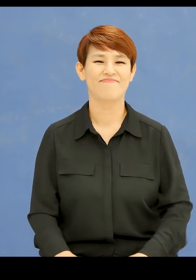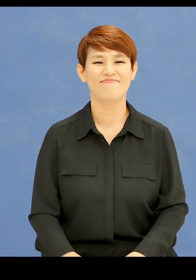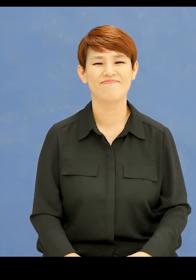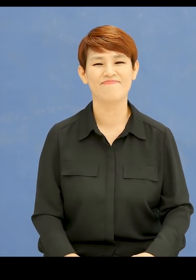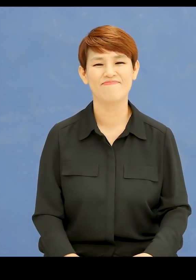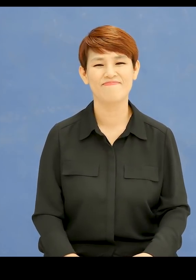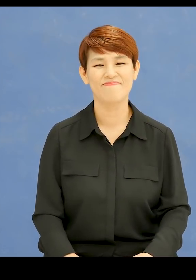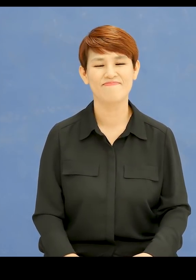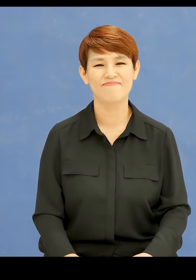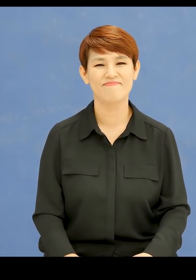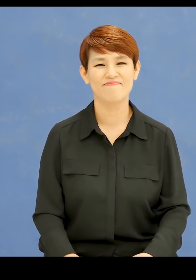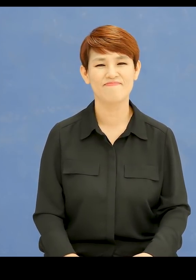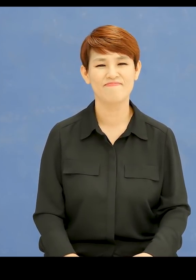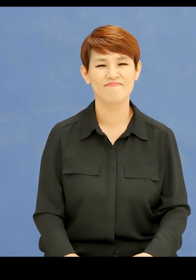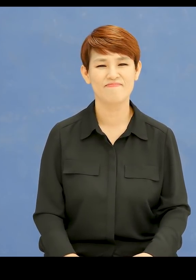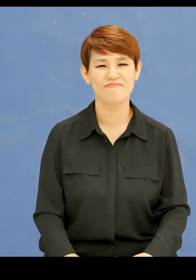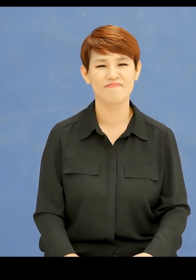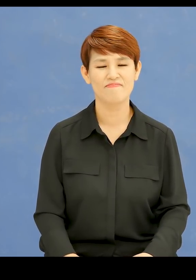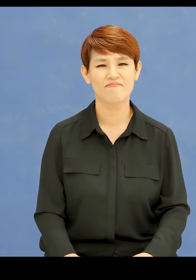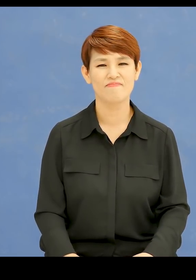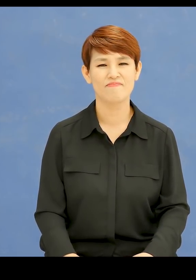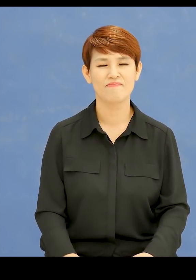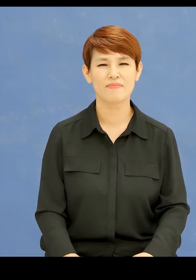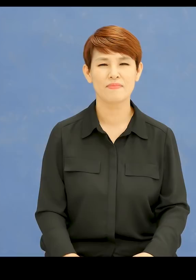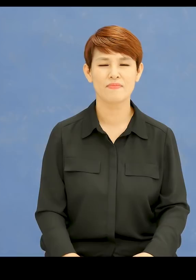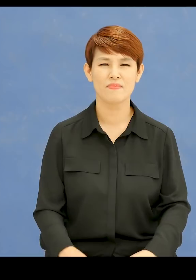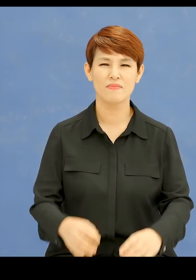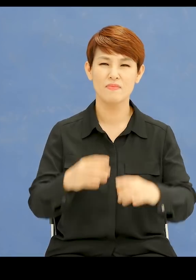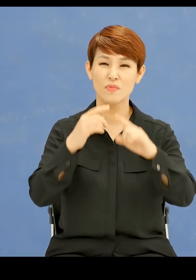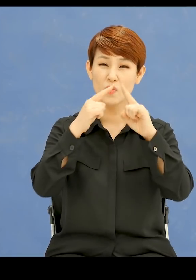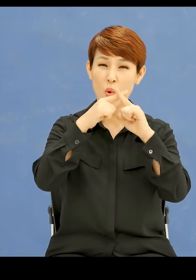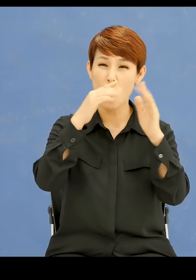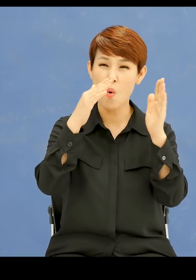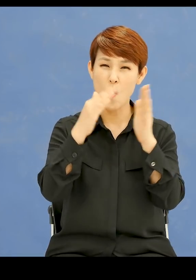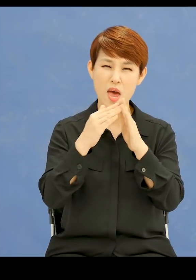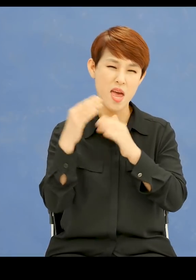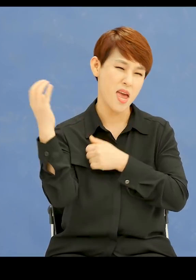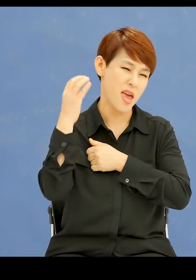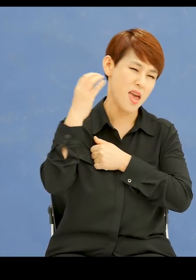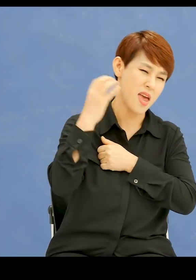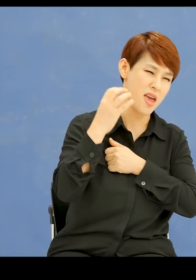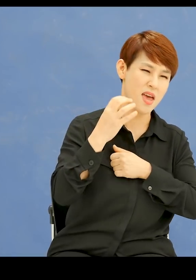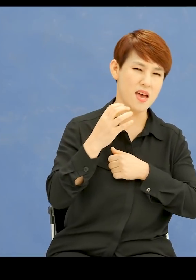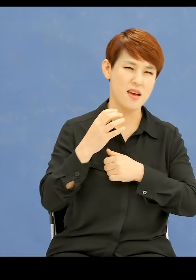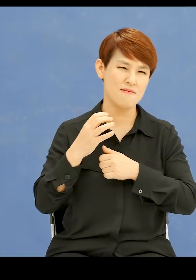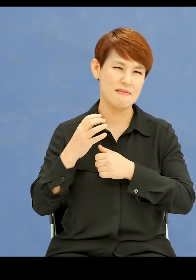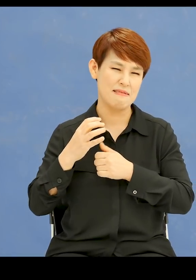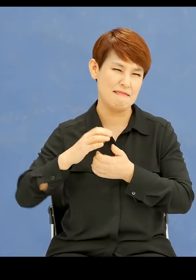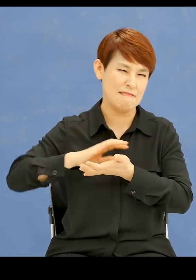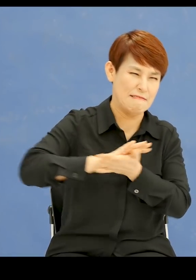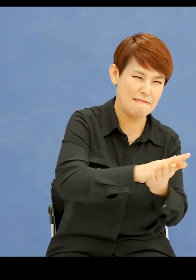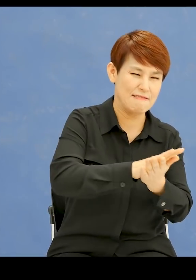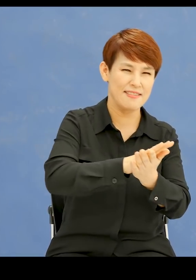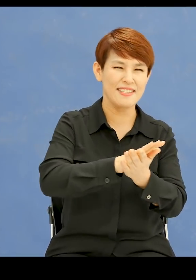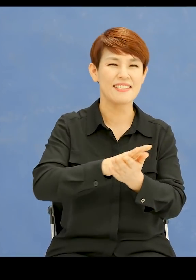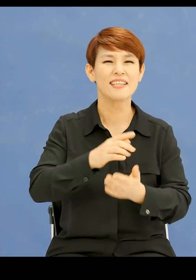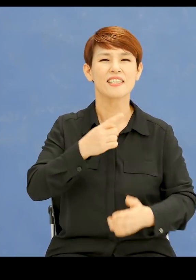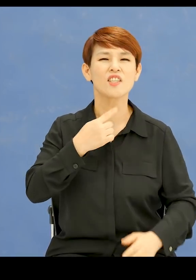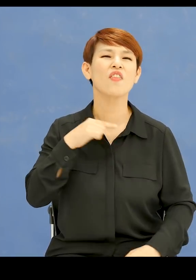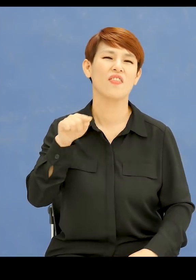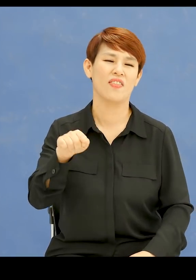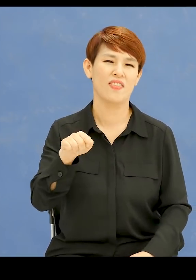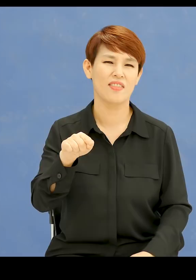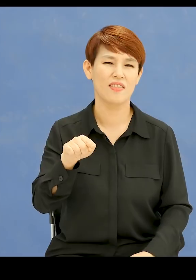그 교회를 핍박했던. 네, 핍박을 많이 당했고 본인도 이제 그거를 간증한 거잖아요. 그렇죠. 그때 당시